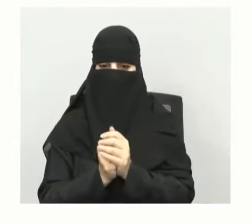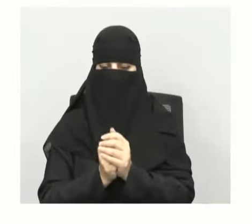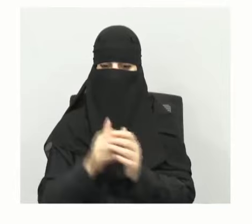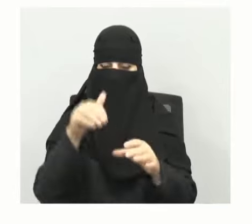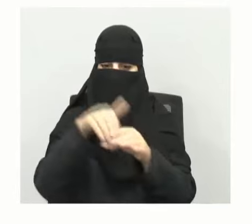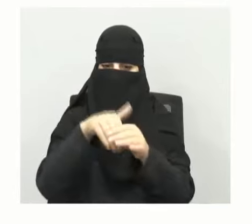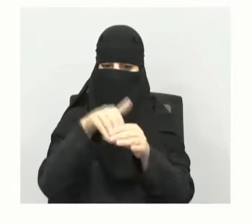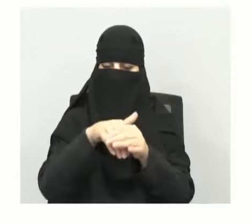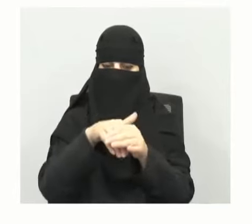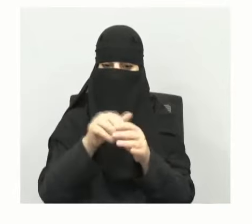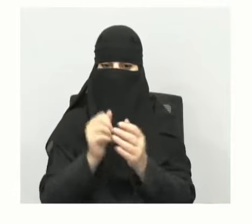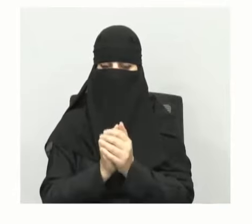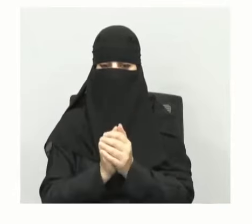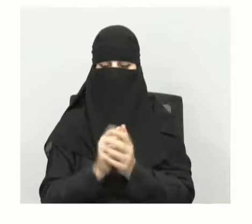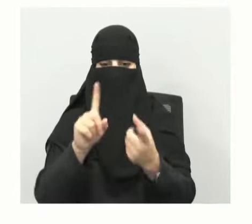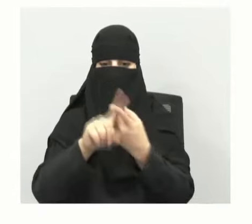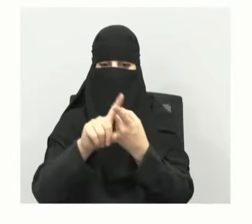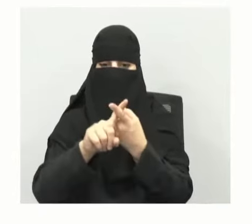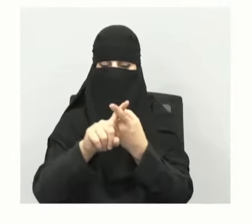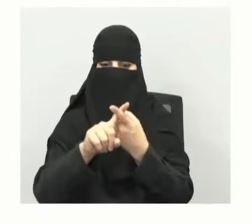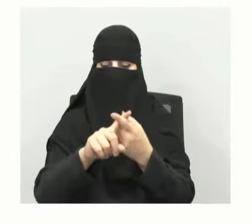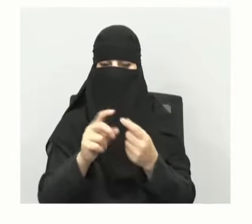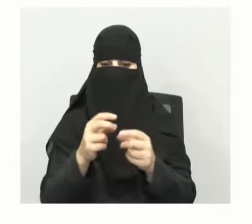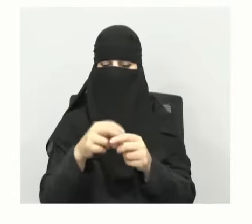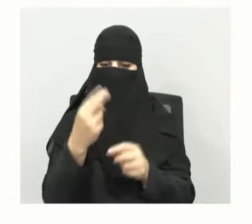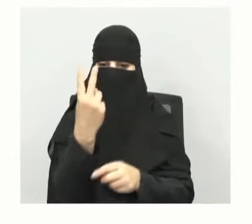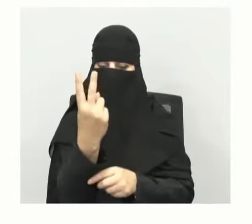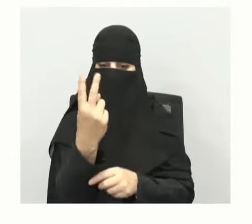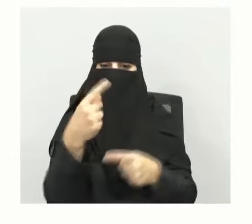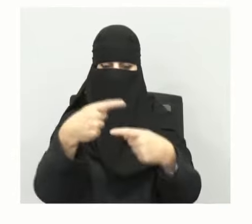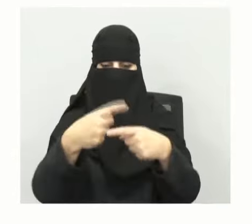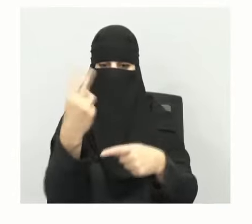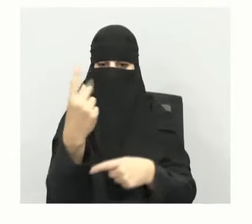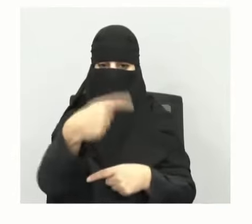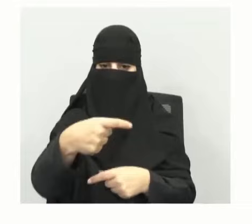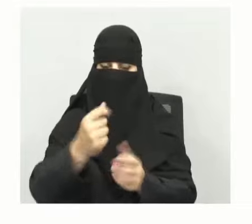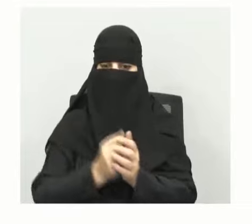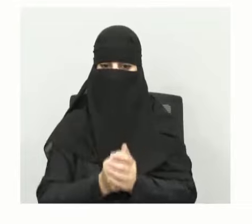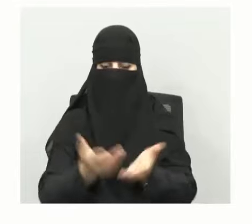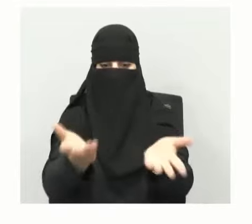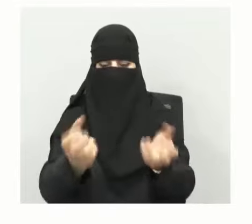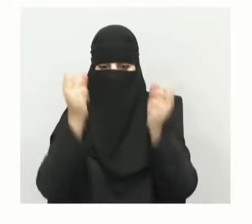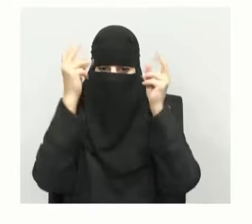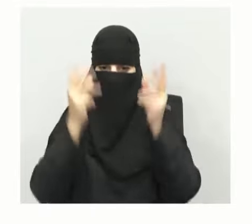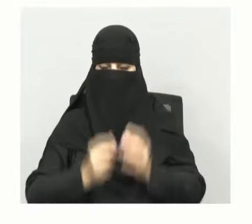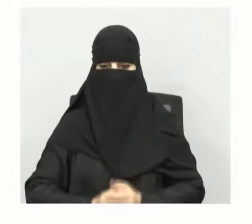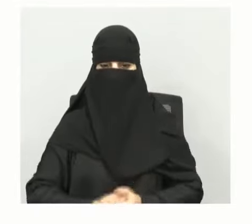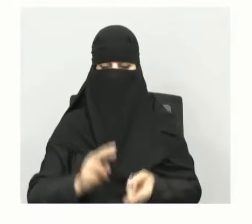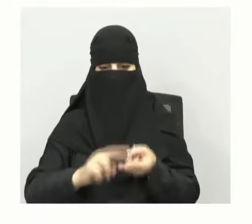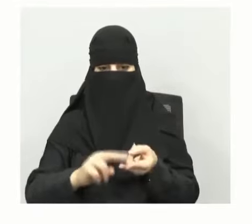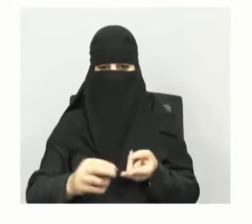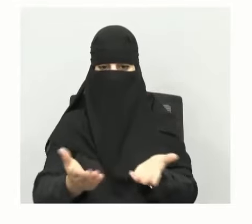يكون في المدخلات اذا ضربناه في اثنين كان الناتج 12 تفضلوا يا مبدعين بارك الله فيكم يلا